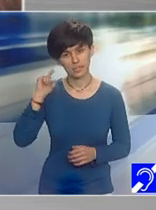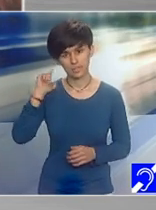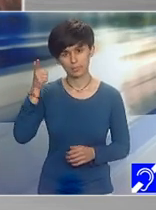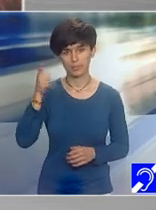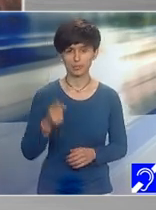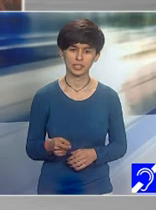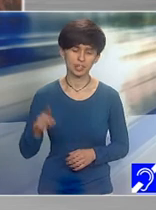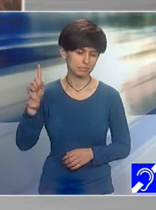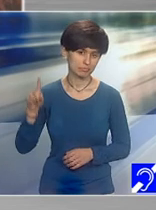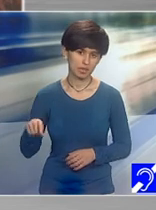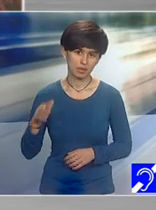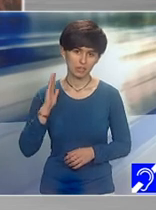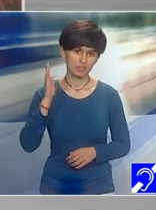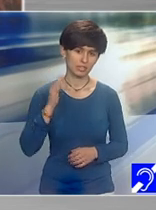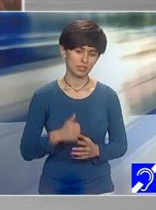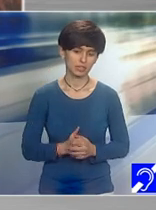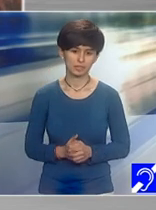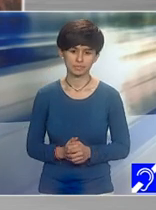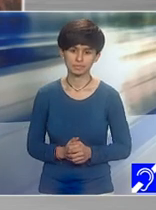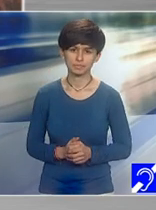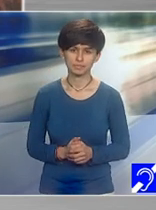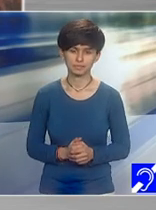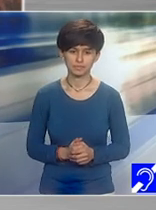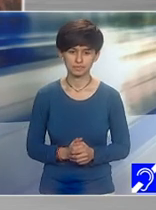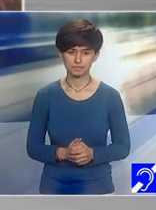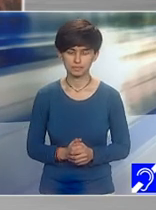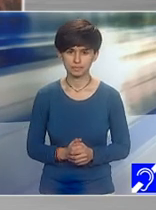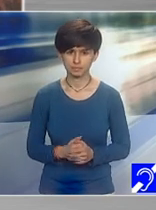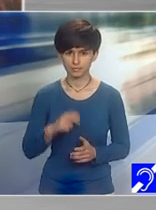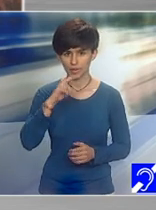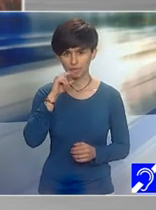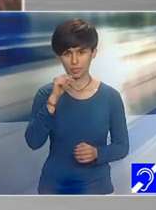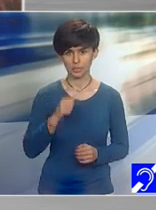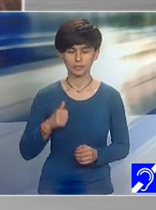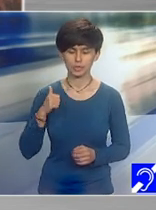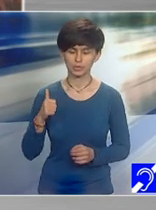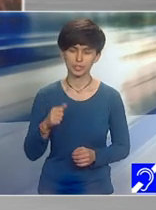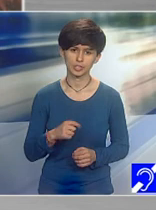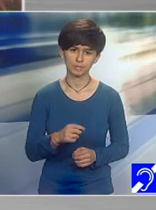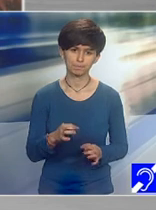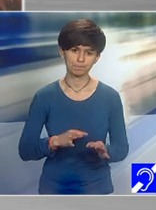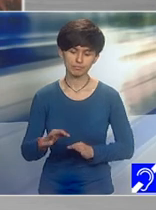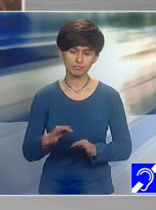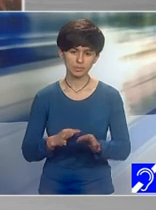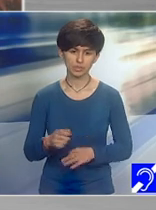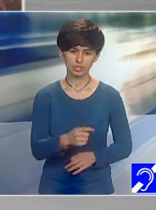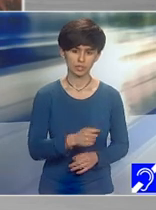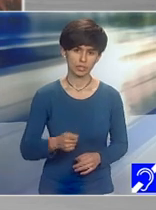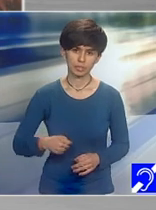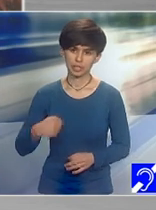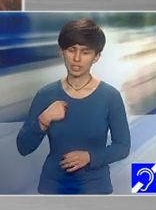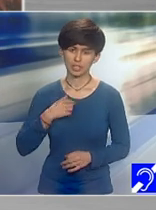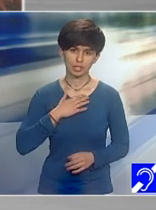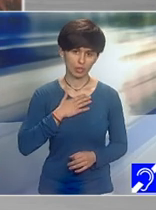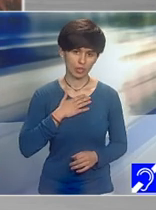ani, iau unul din planurile și proiectele care le avem eu și consilierii